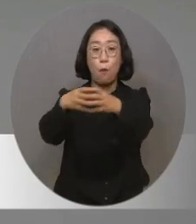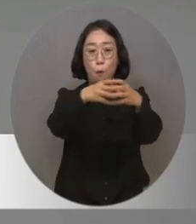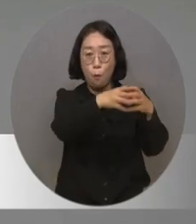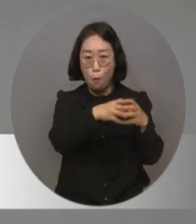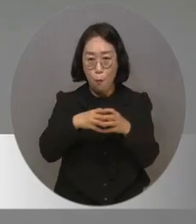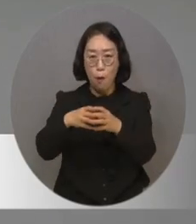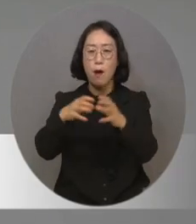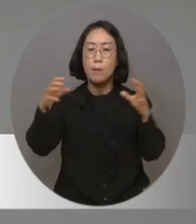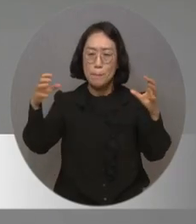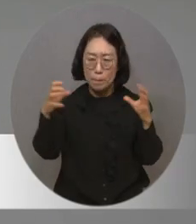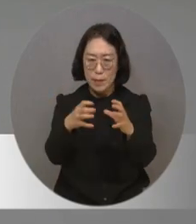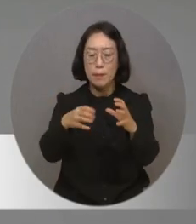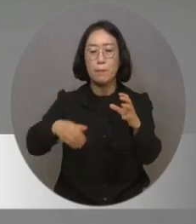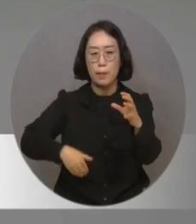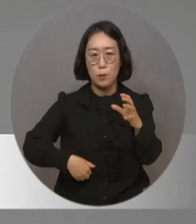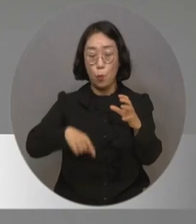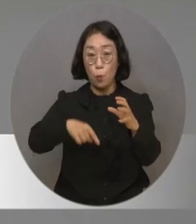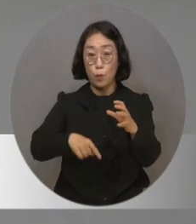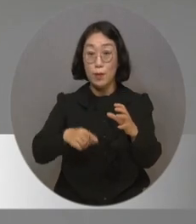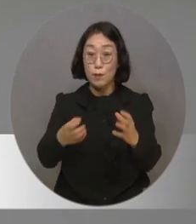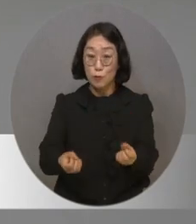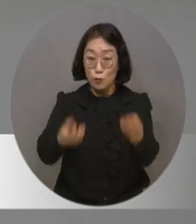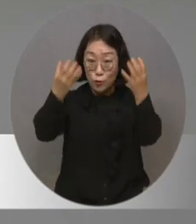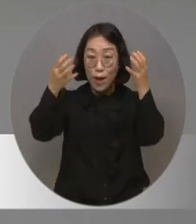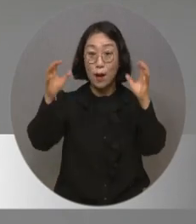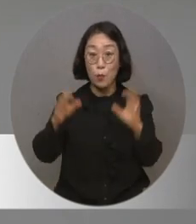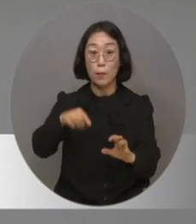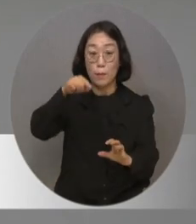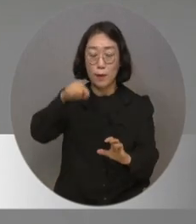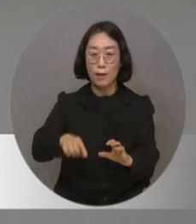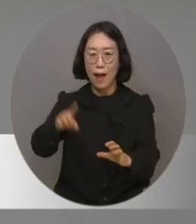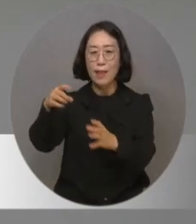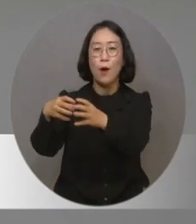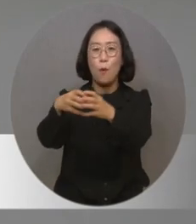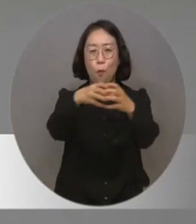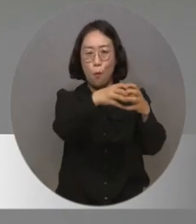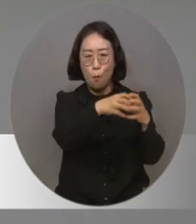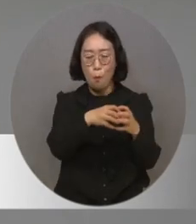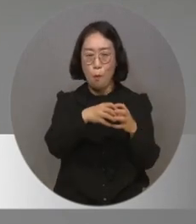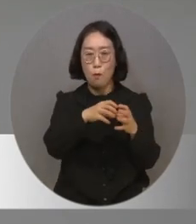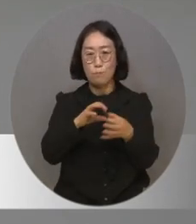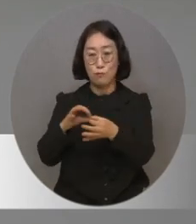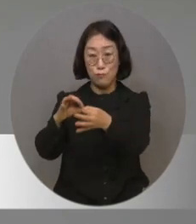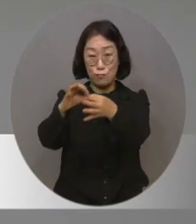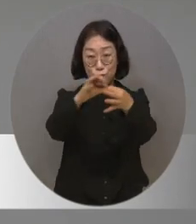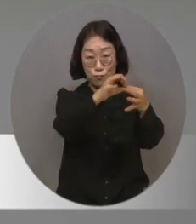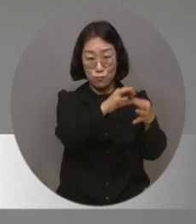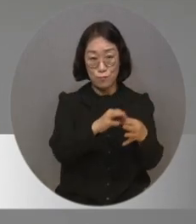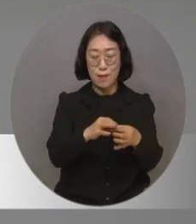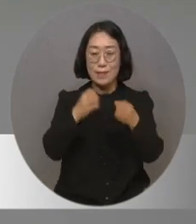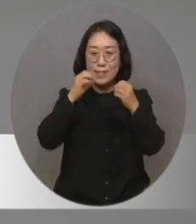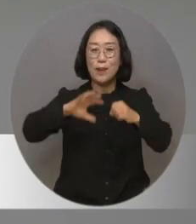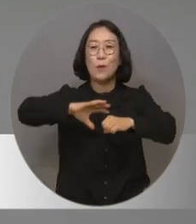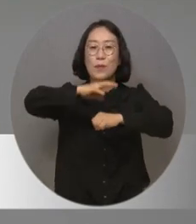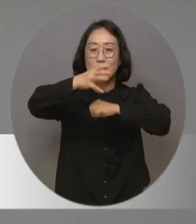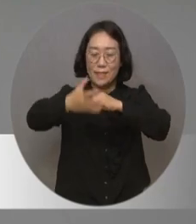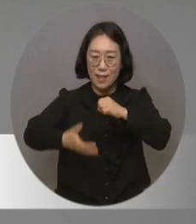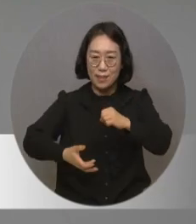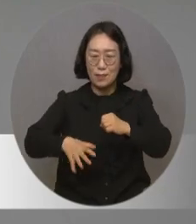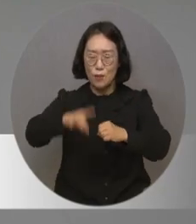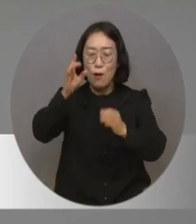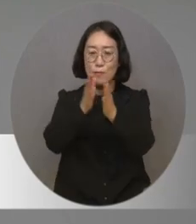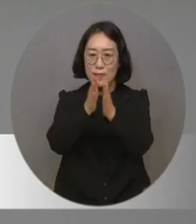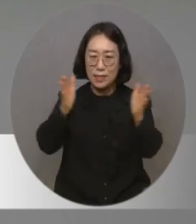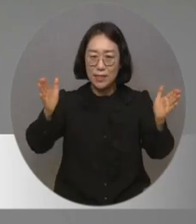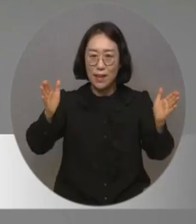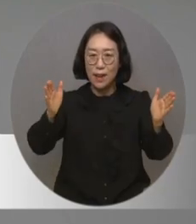모여야 합니다 오늘이 자리를 통해 하나되고 우리 모두 새로운 세상을 여는